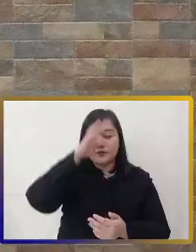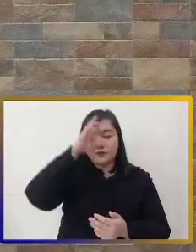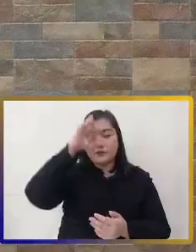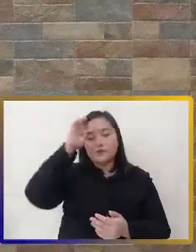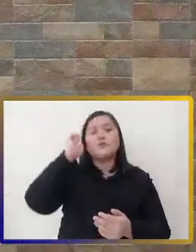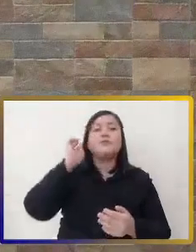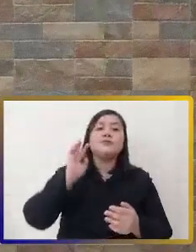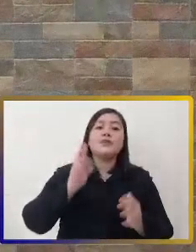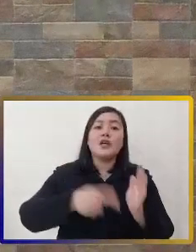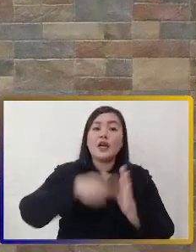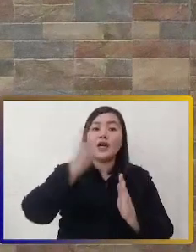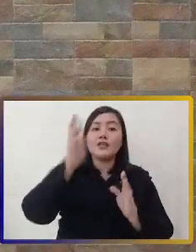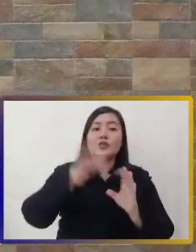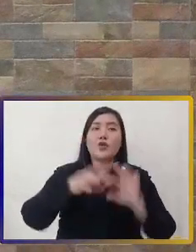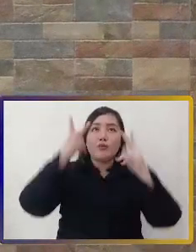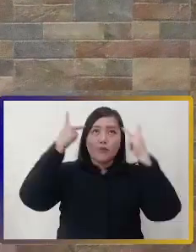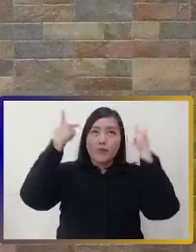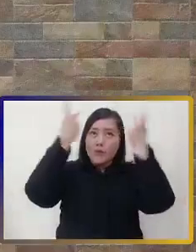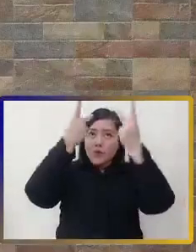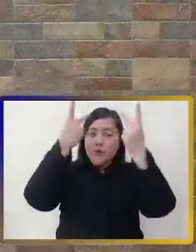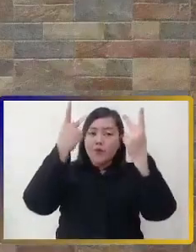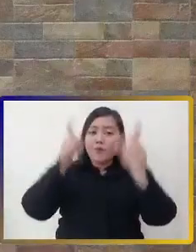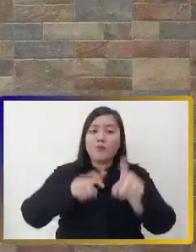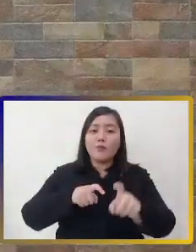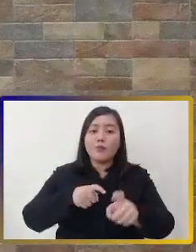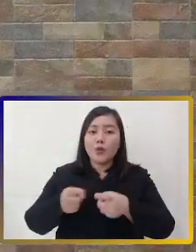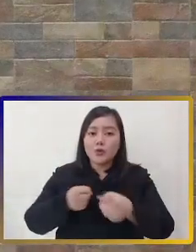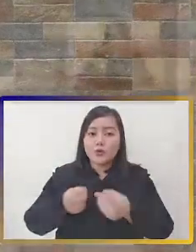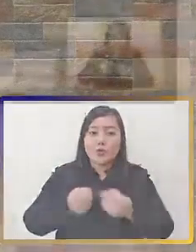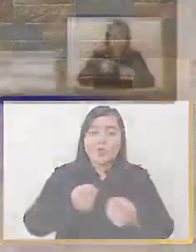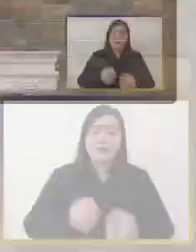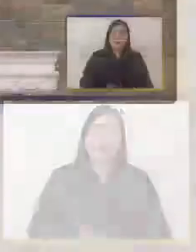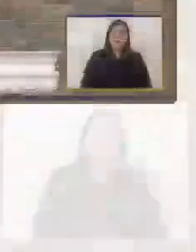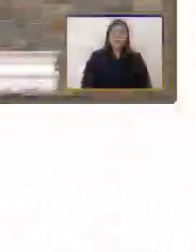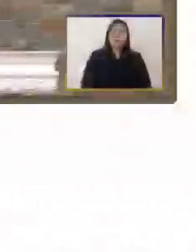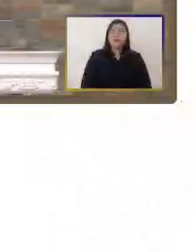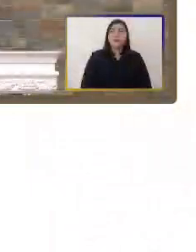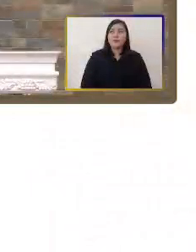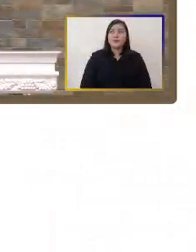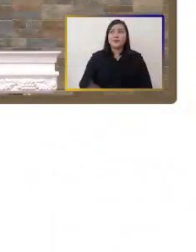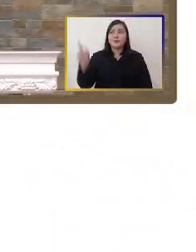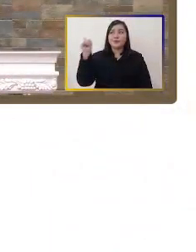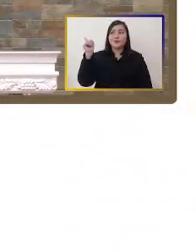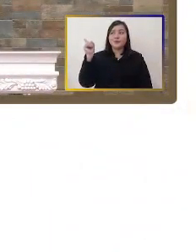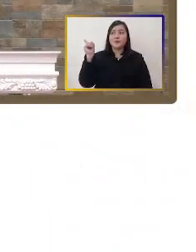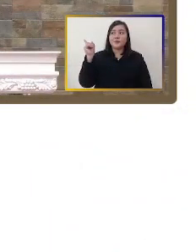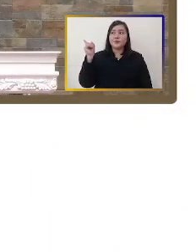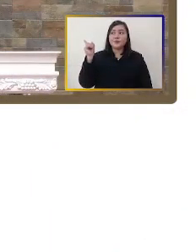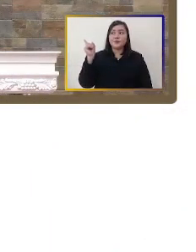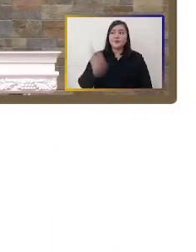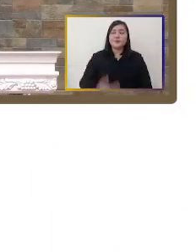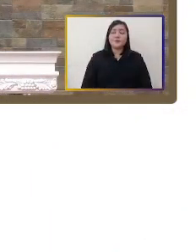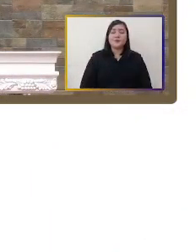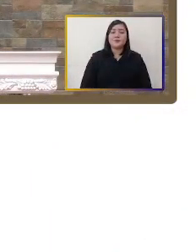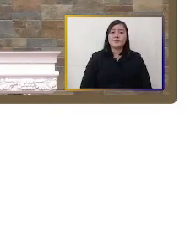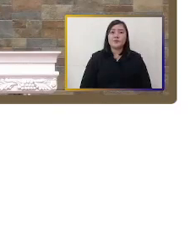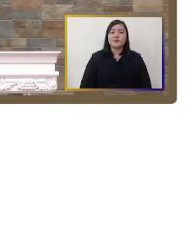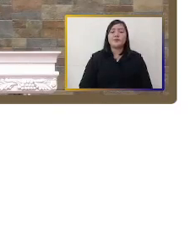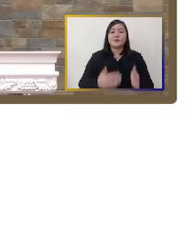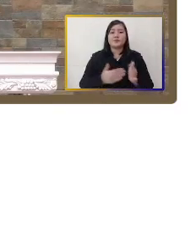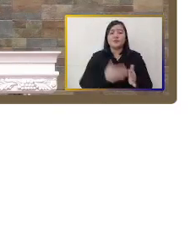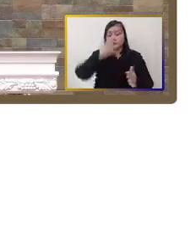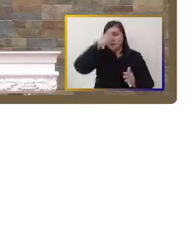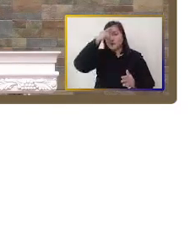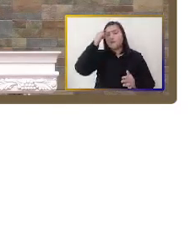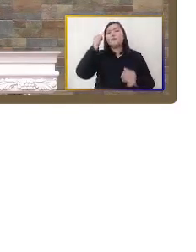papal control. You see? Now, ano po yan? Kailan naman po lumabas yan? Kaya nga mga kapatid, sabi ko po sa inyo, because of that